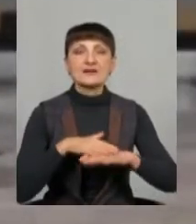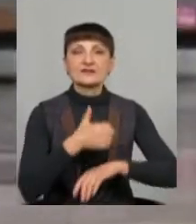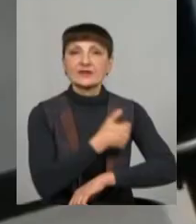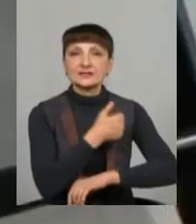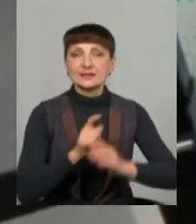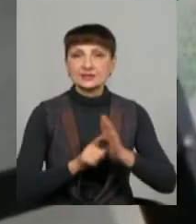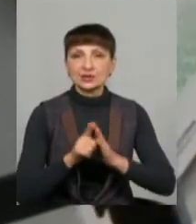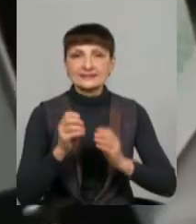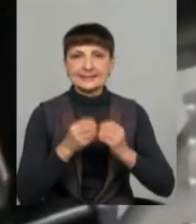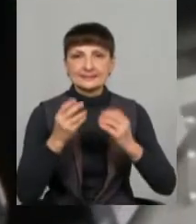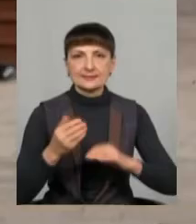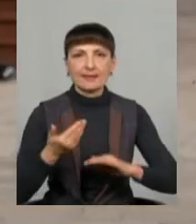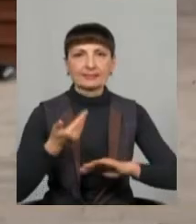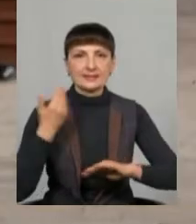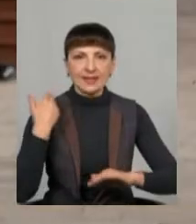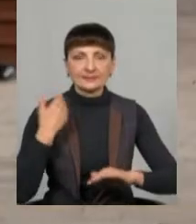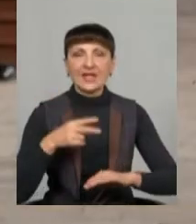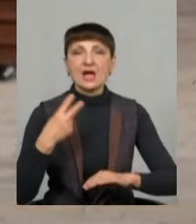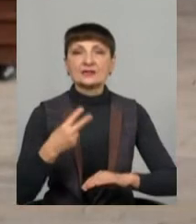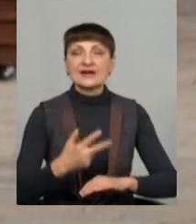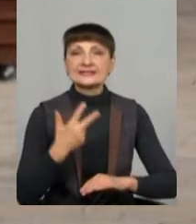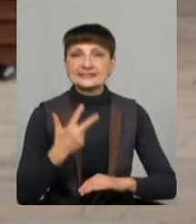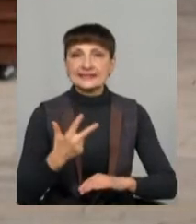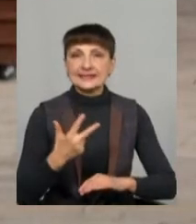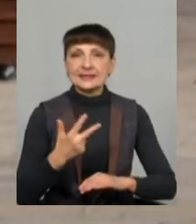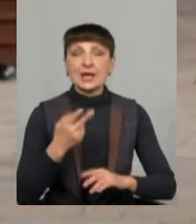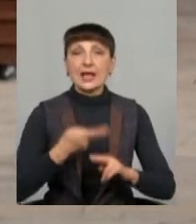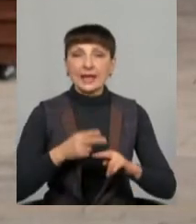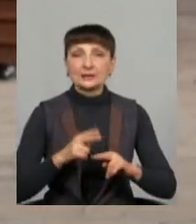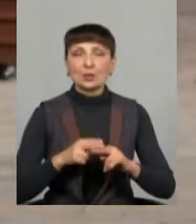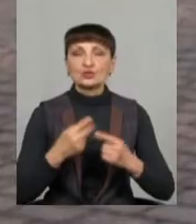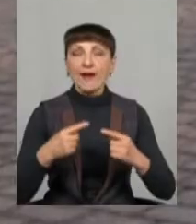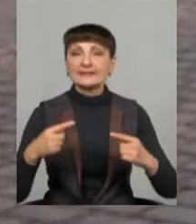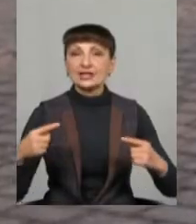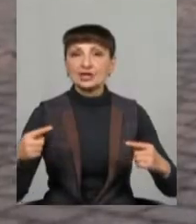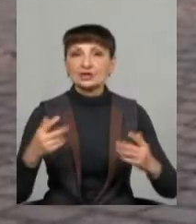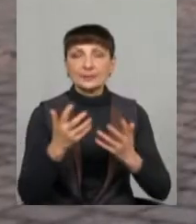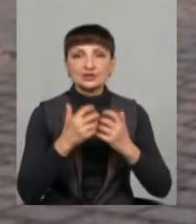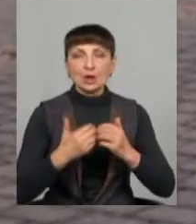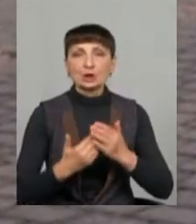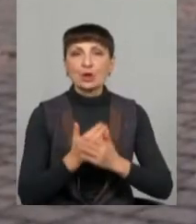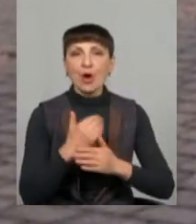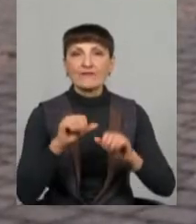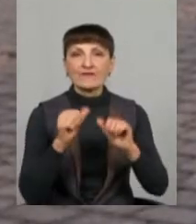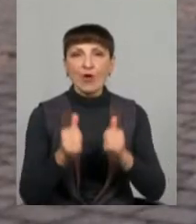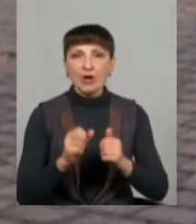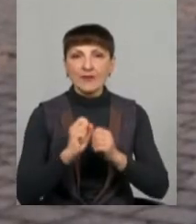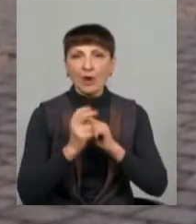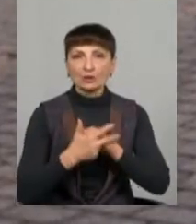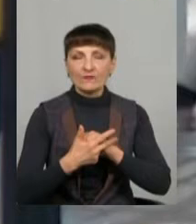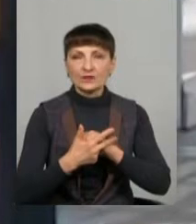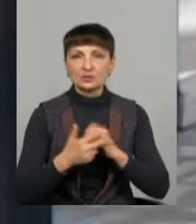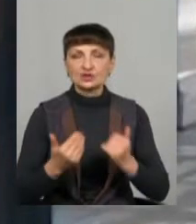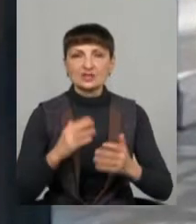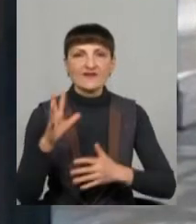вакцинация началась 10 дней назад. 23. Именно столько отличий насчитали в новом штамме коронавируса от действующего